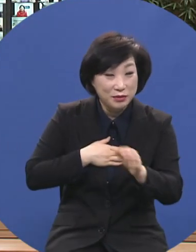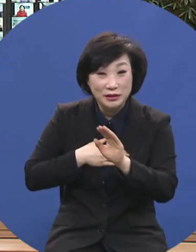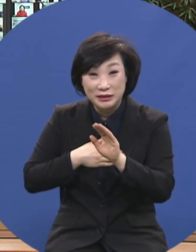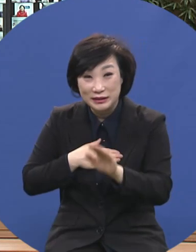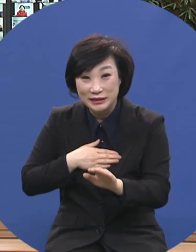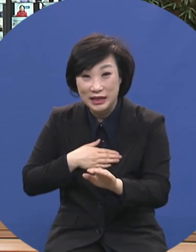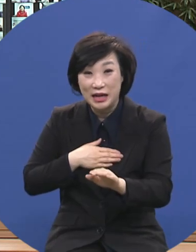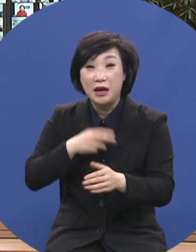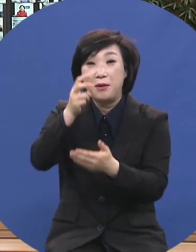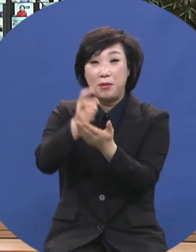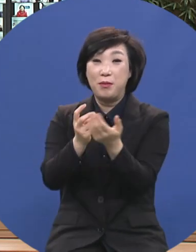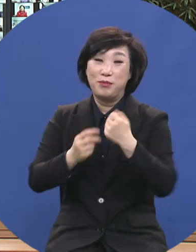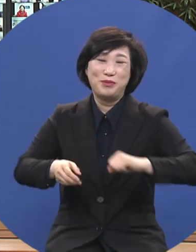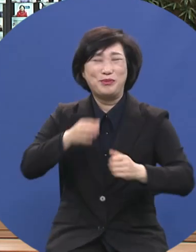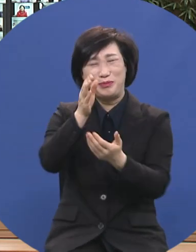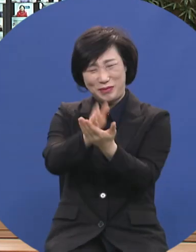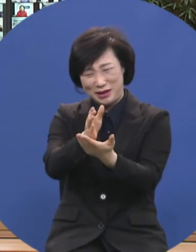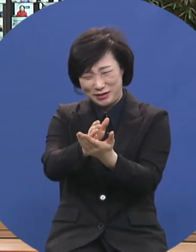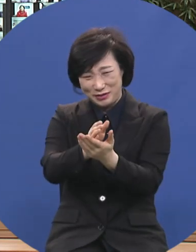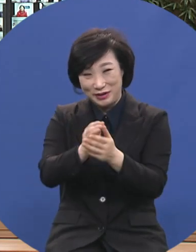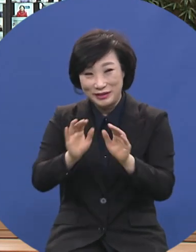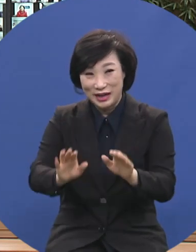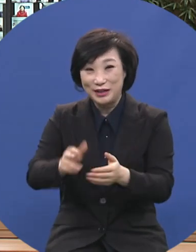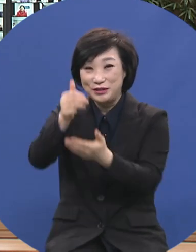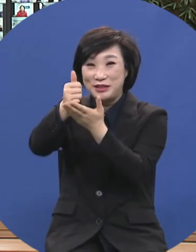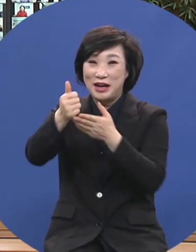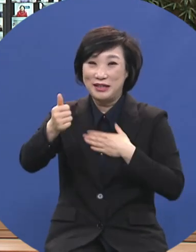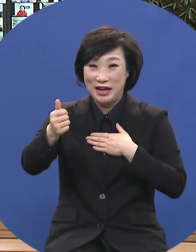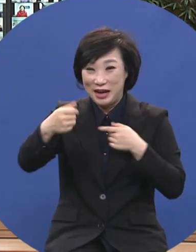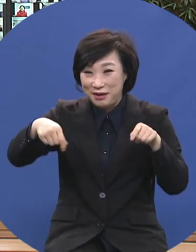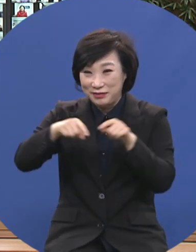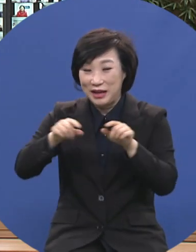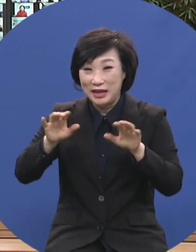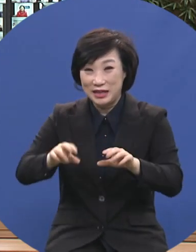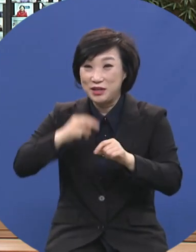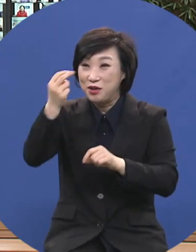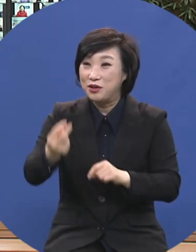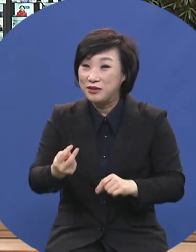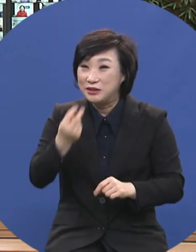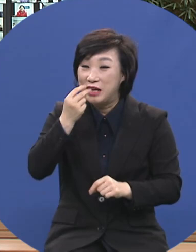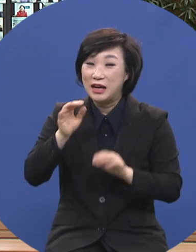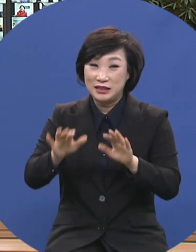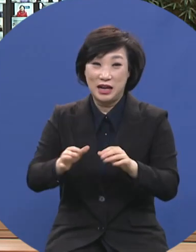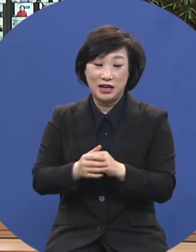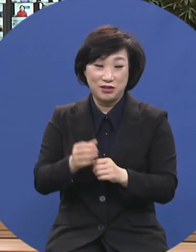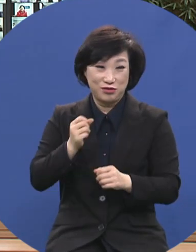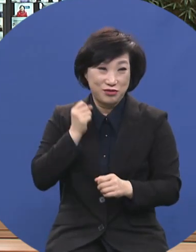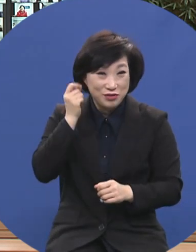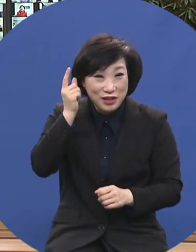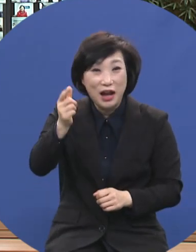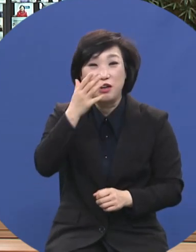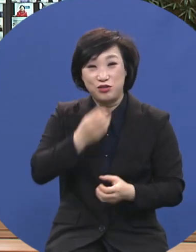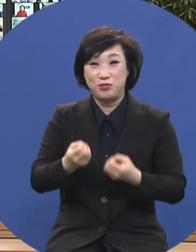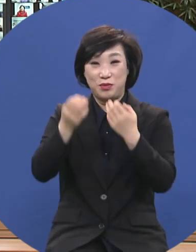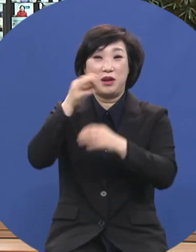이제는 질서를 파괴하지 말고 주님과 함께 영생하자는 위대한 축복의